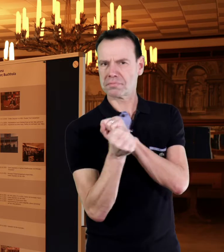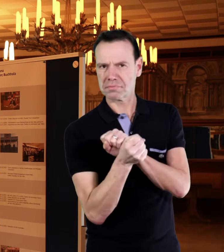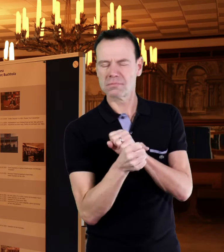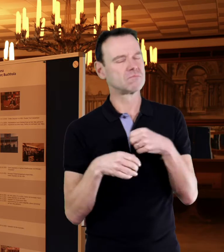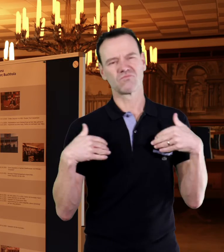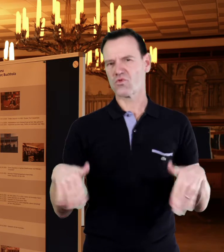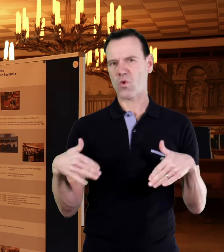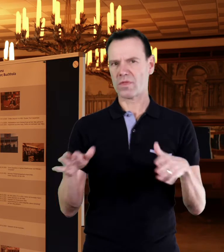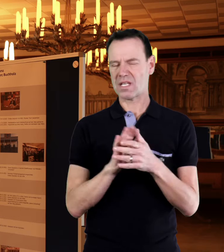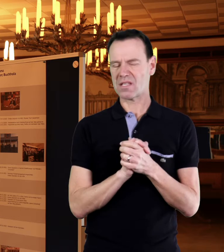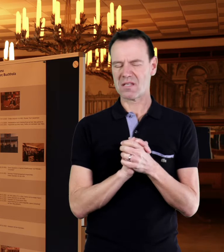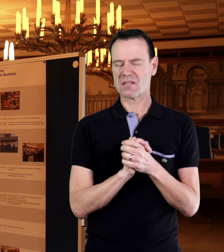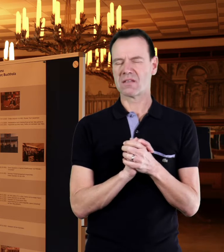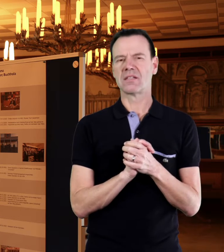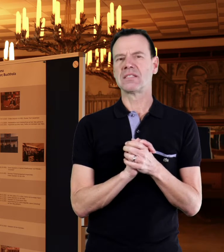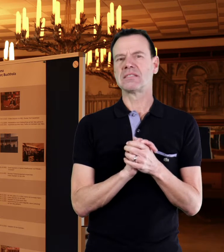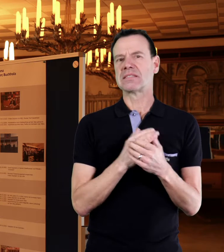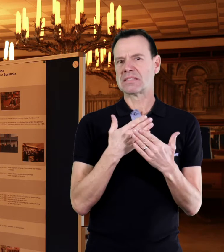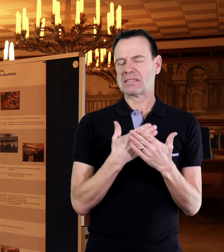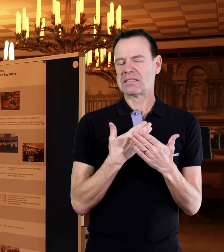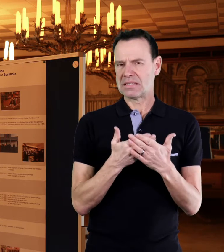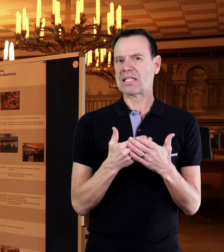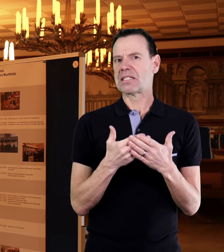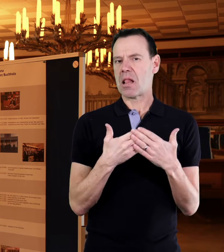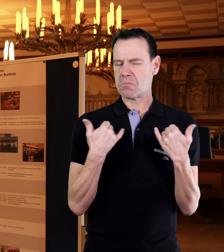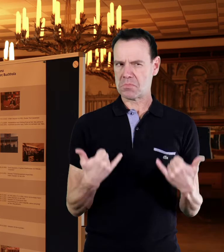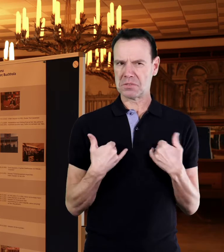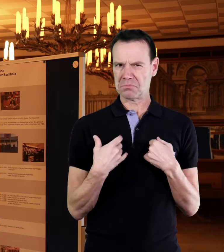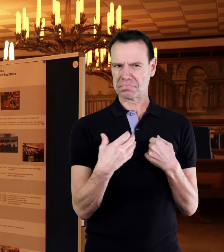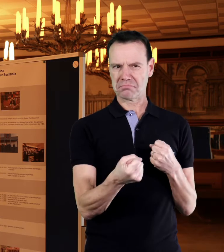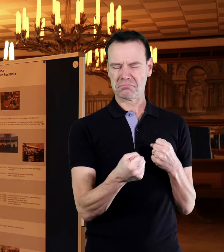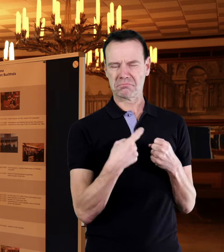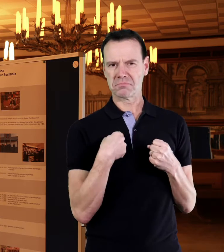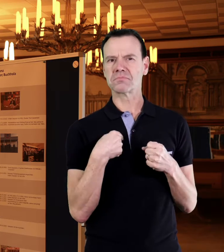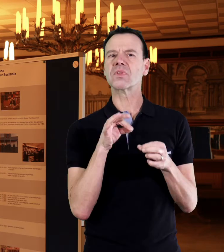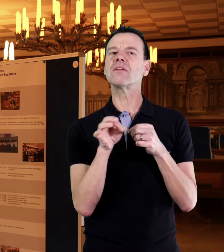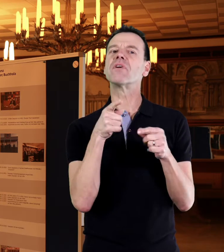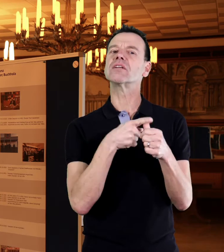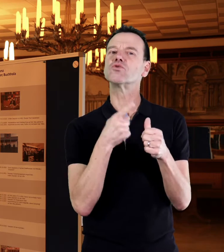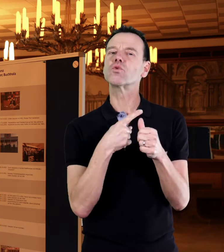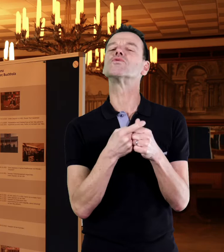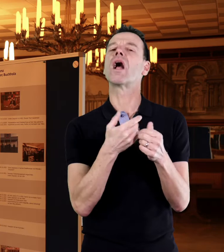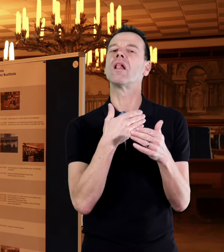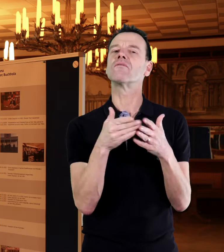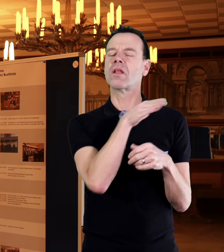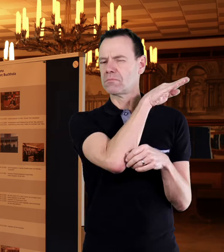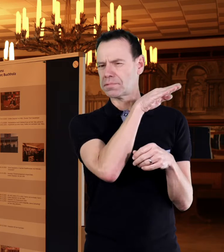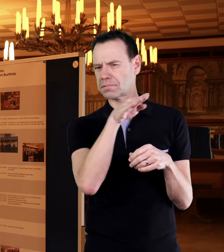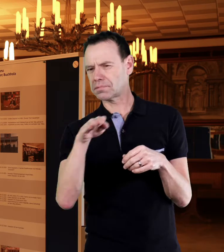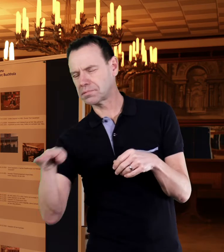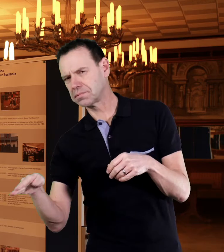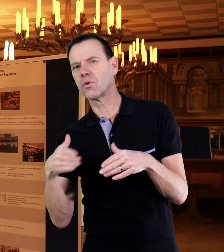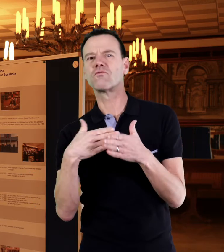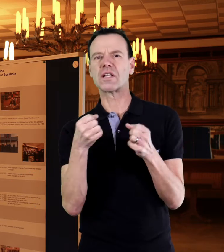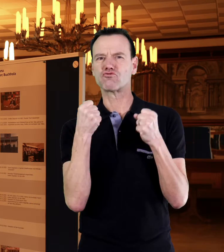gegen das Virus gebracht. Wir müssen leider feststellen, dass die Infektionszahlen noch nicht schnell genug, nicht stabil